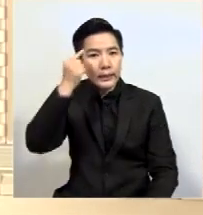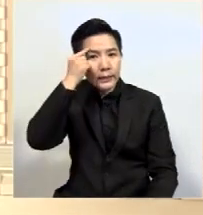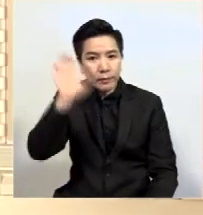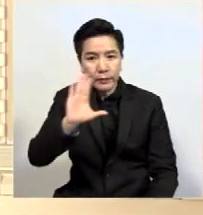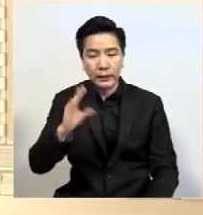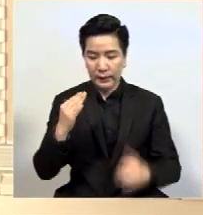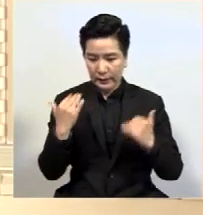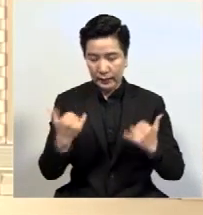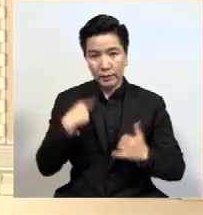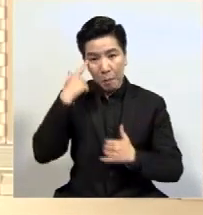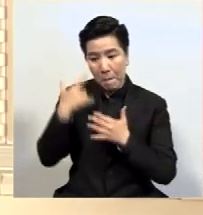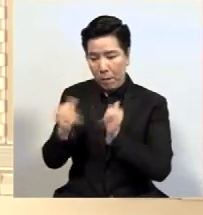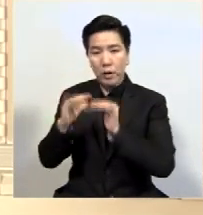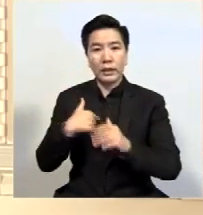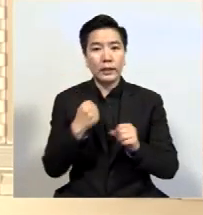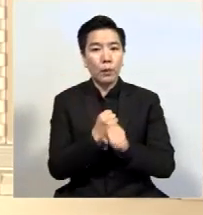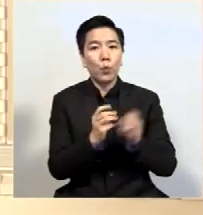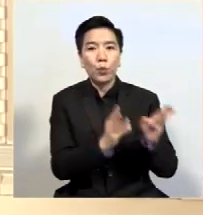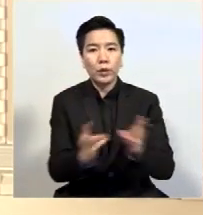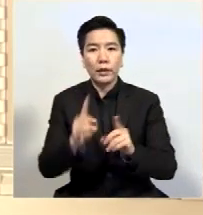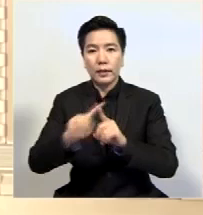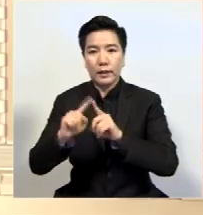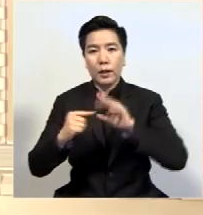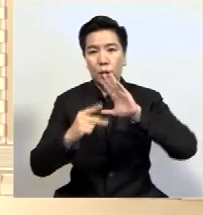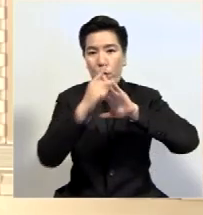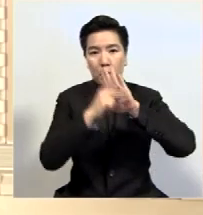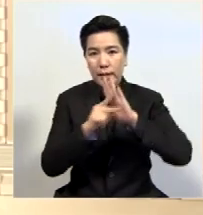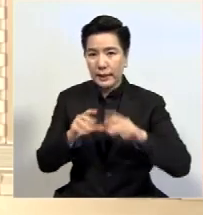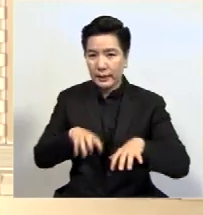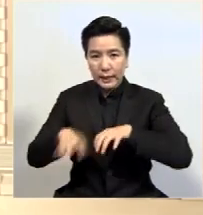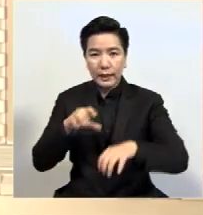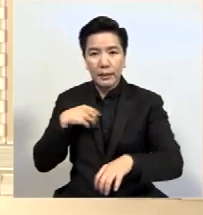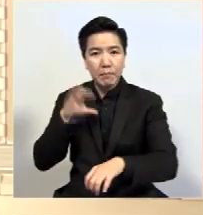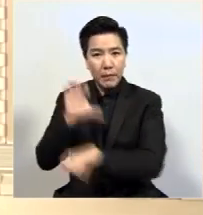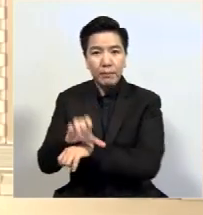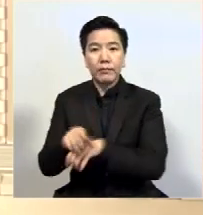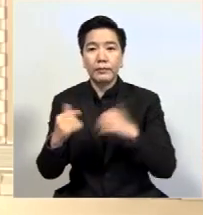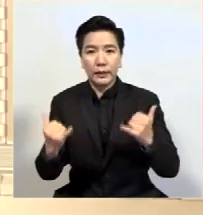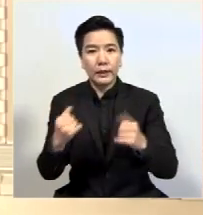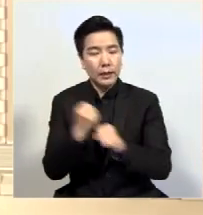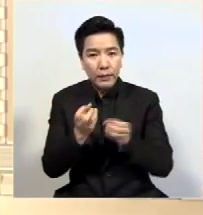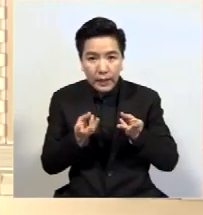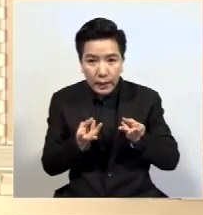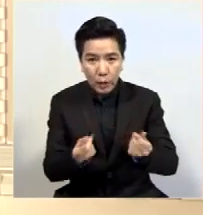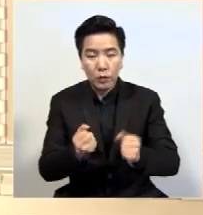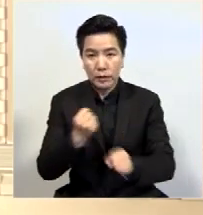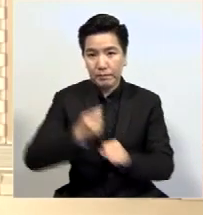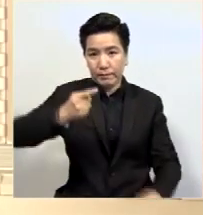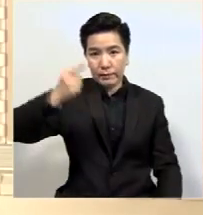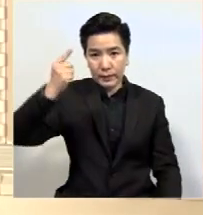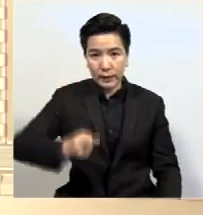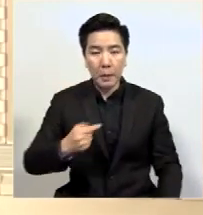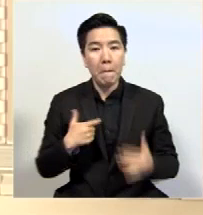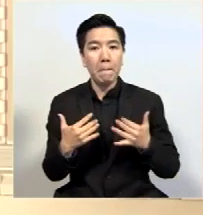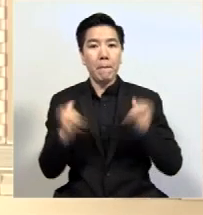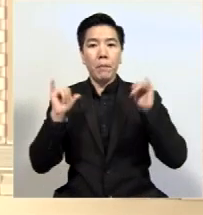าจะหลุดพ้นไปได้ผมจะทำทุกอย่างที่จะใช้กฎหมายจัดการกับคนเหล่านี้อย่างรวดเร็วเด็ดขาดและ